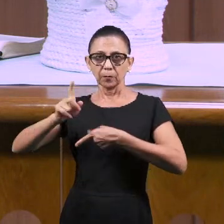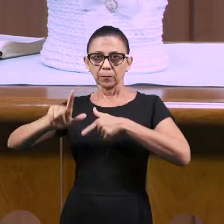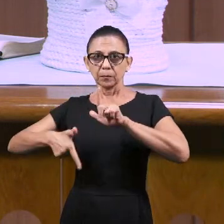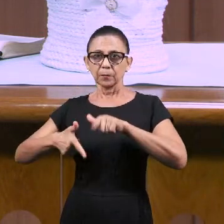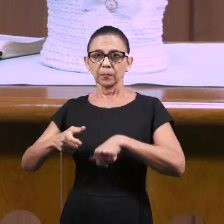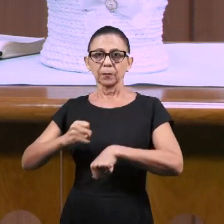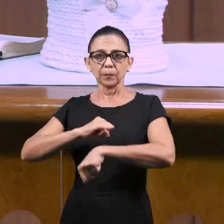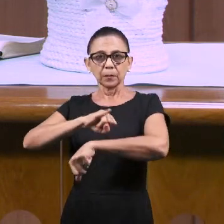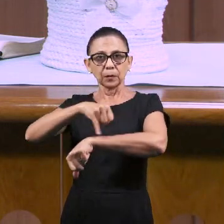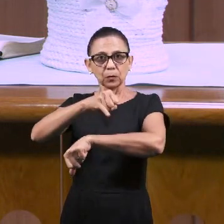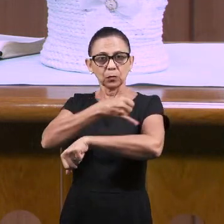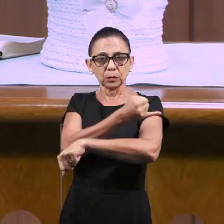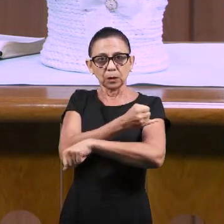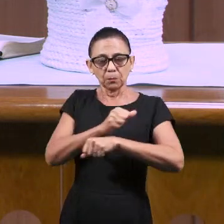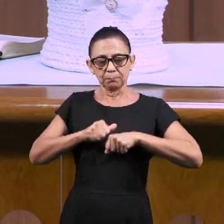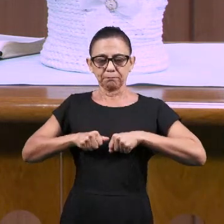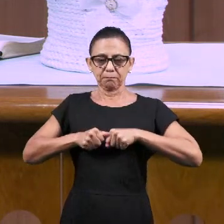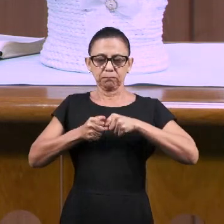dans le fleuve Jourdain.